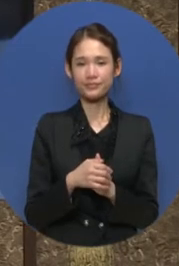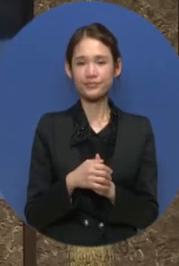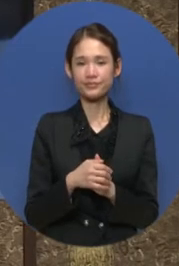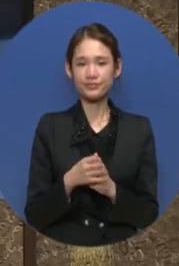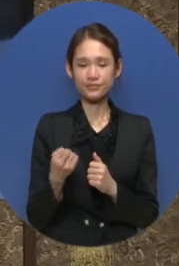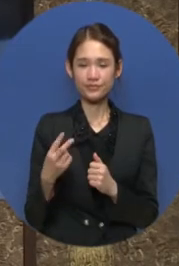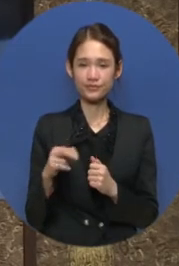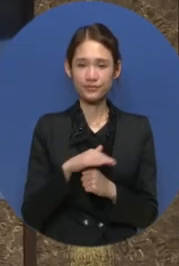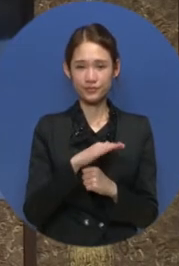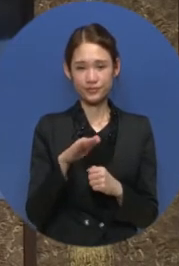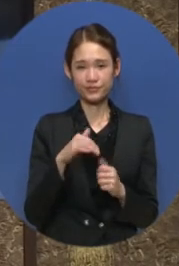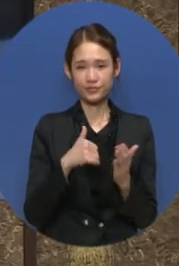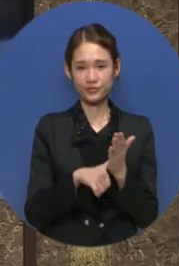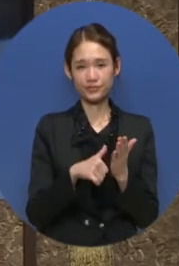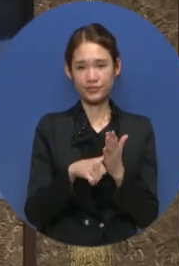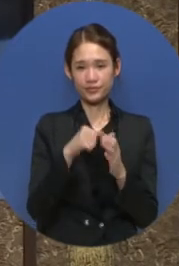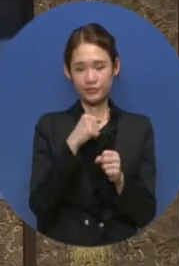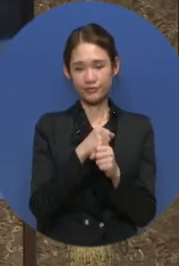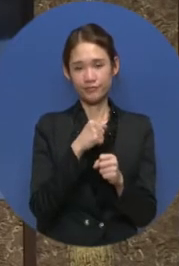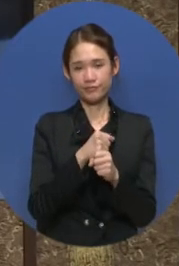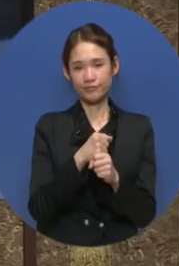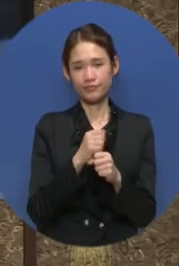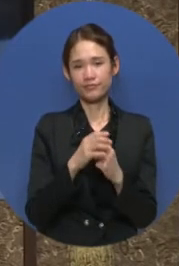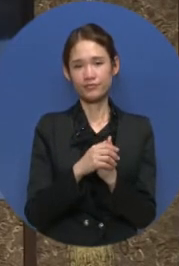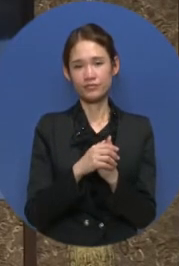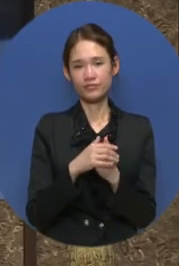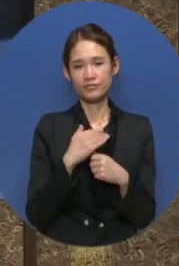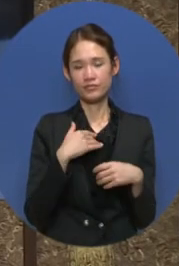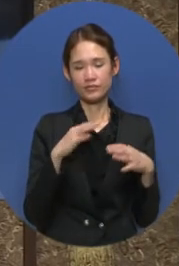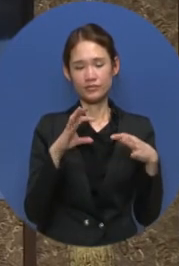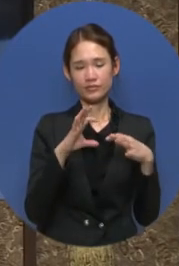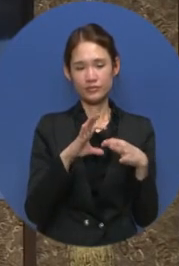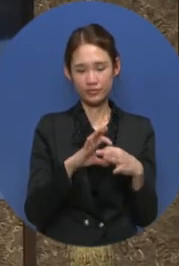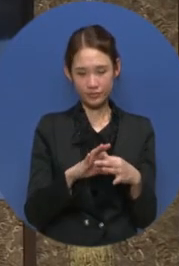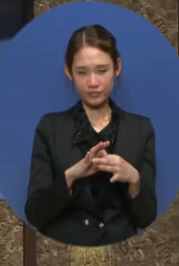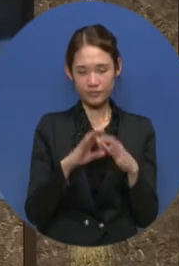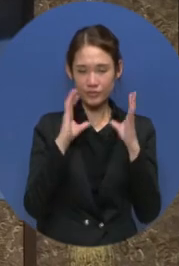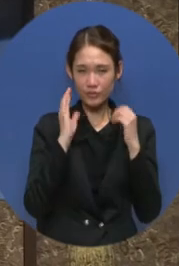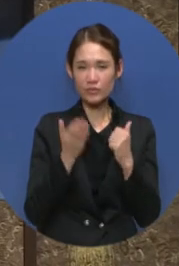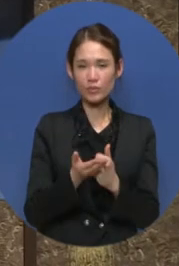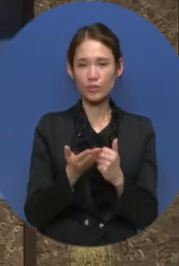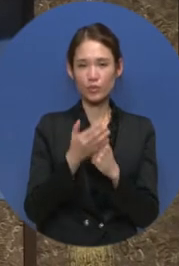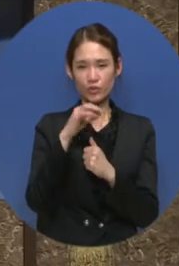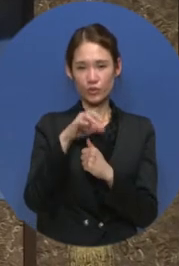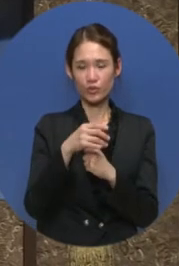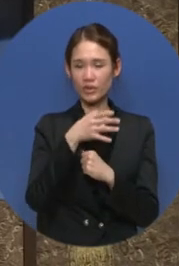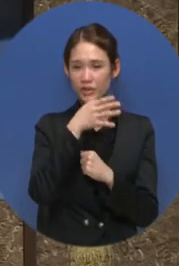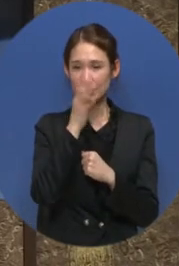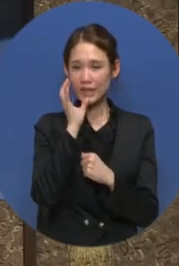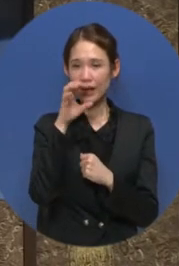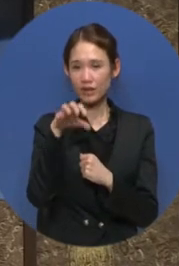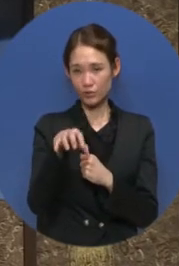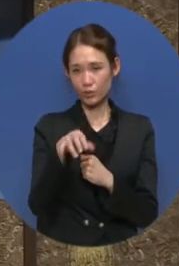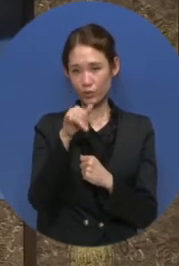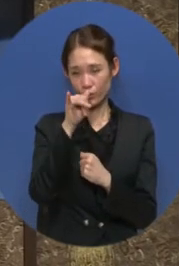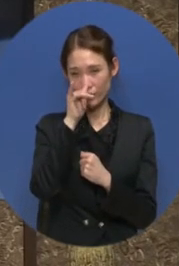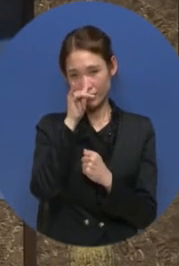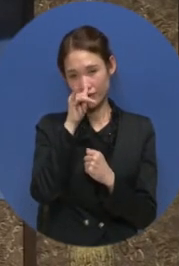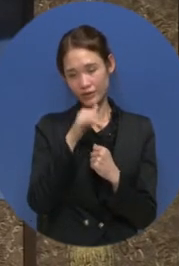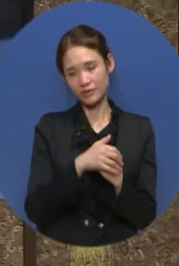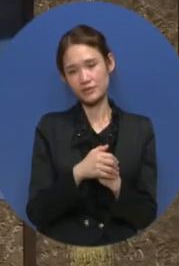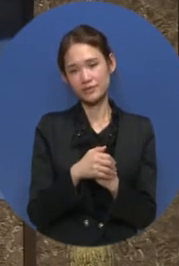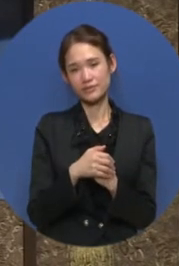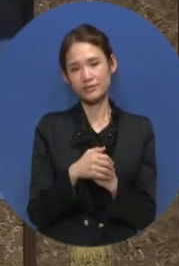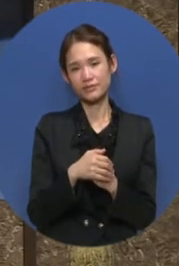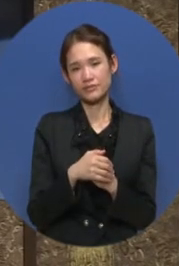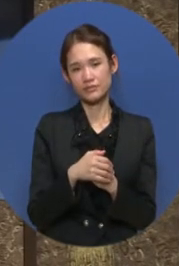저희가 저희 제품들을 네. 저희가 이제 저희하고 이렇게 맺어진 보육원과 또